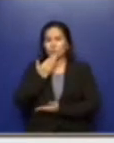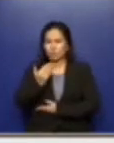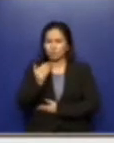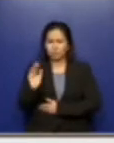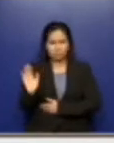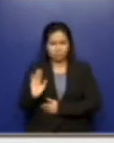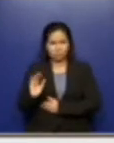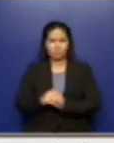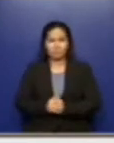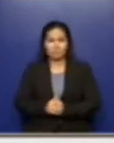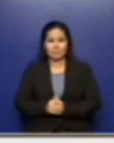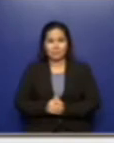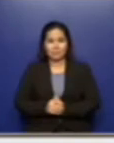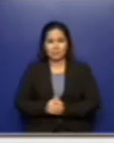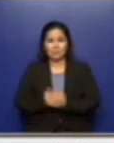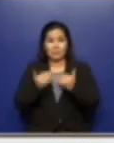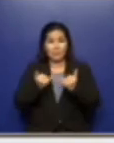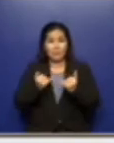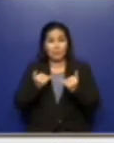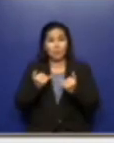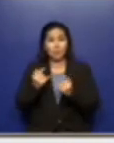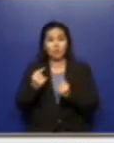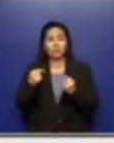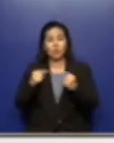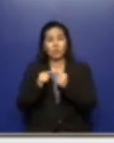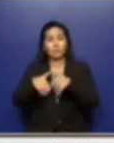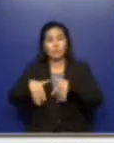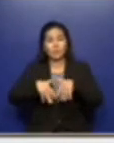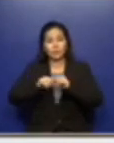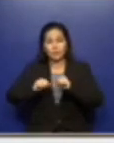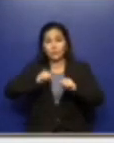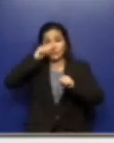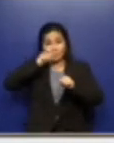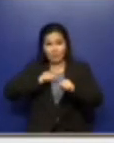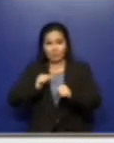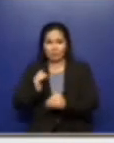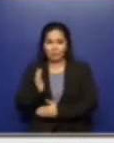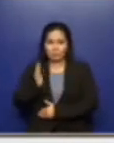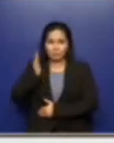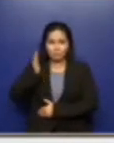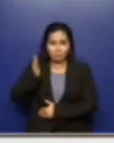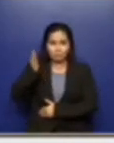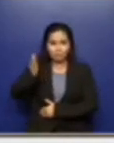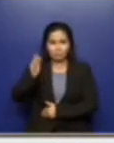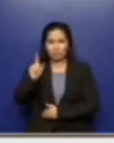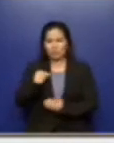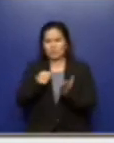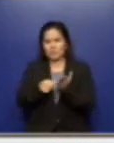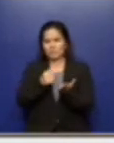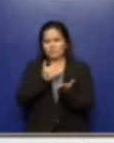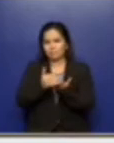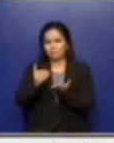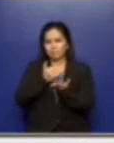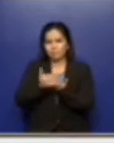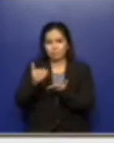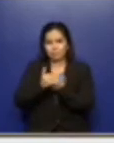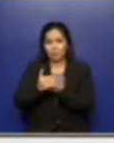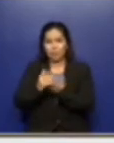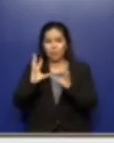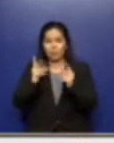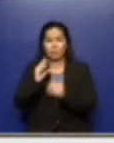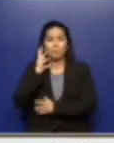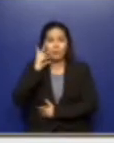ถามว่าขณะนี้ลูกหลานเราในอนาคตจะต้องใช้หนี้เมื่อไรจะหม